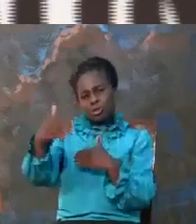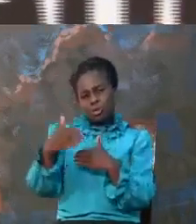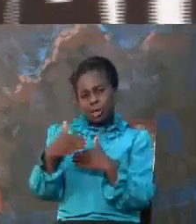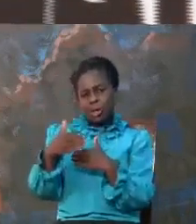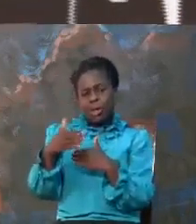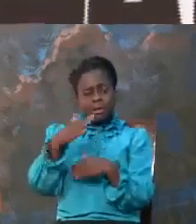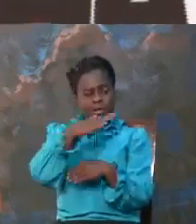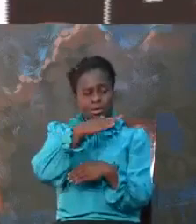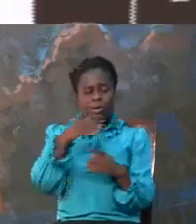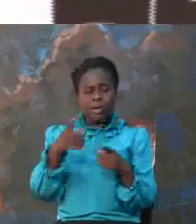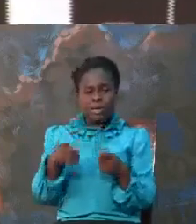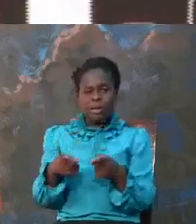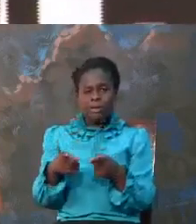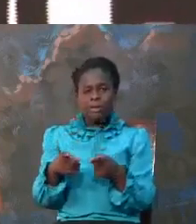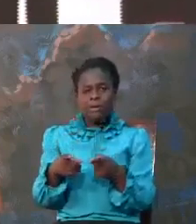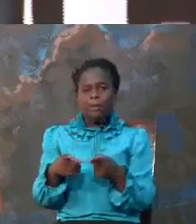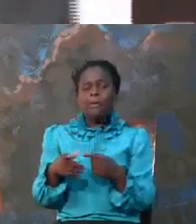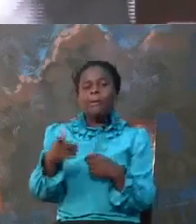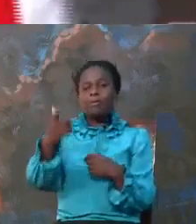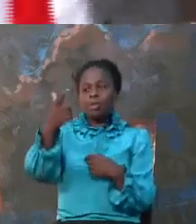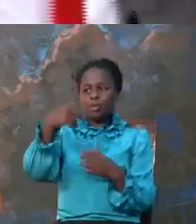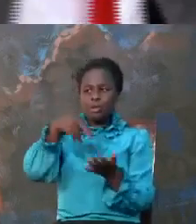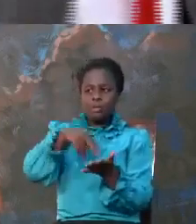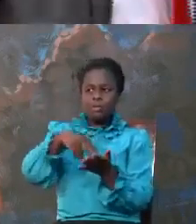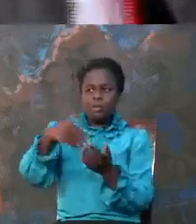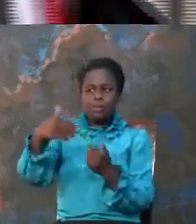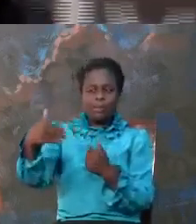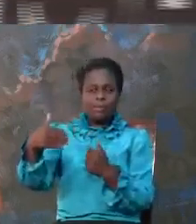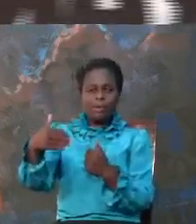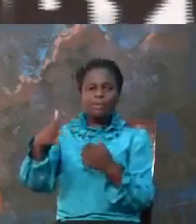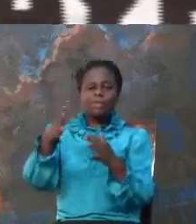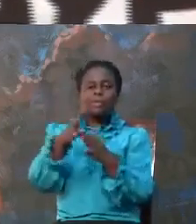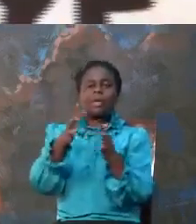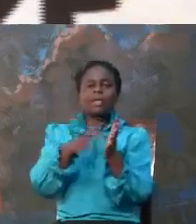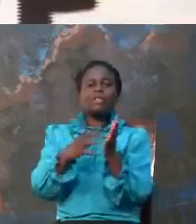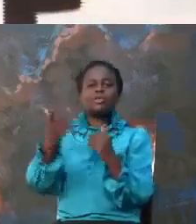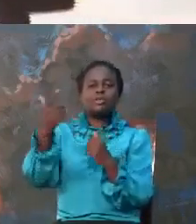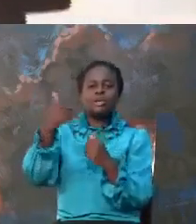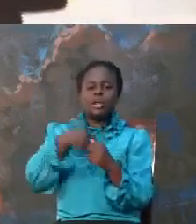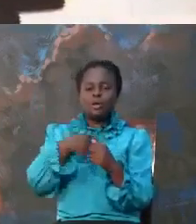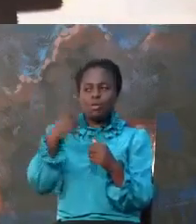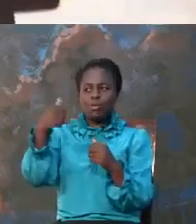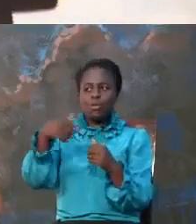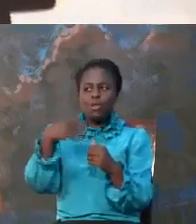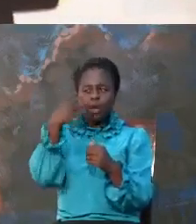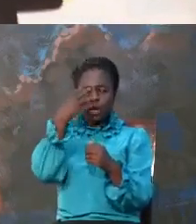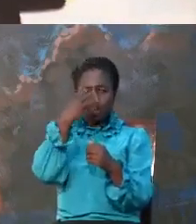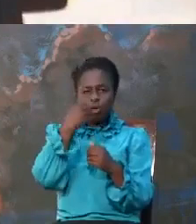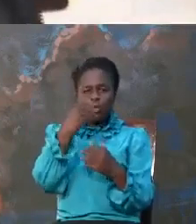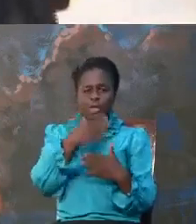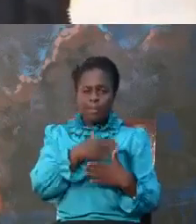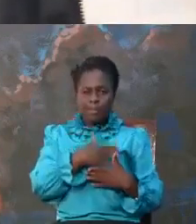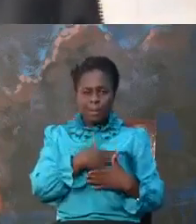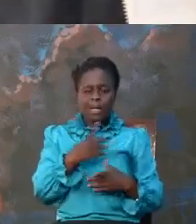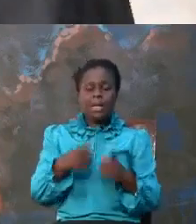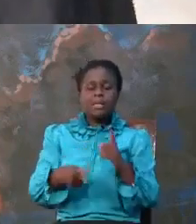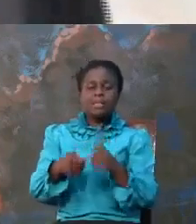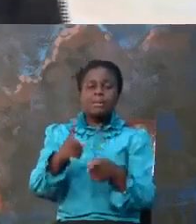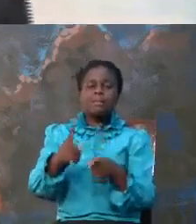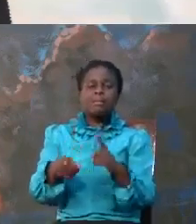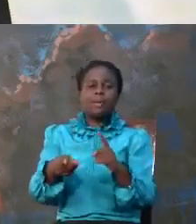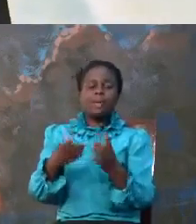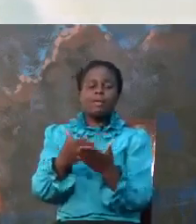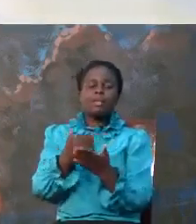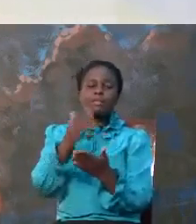jioni ya leo, sogea tu pale ulipo. Njoeni hapa mbele. Sema Yesu ninakuja. Roho inapenda na ninatembea kwa ajili yako leo jioni ya leo.